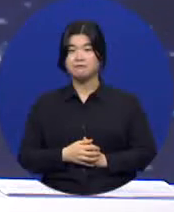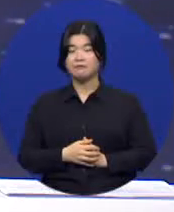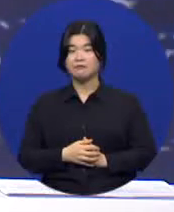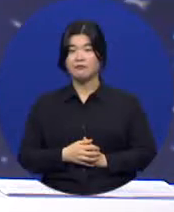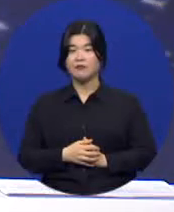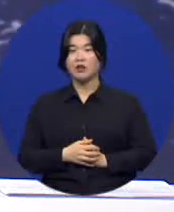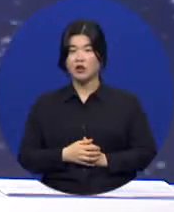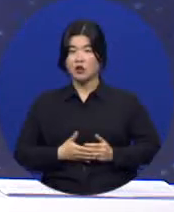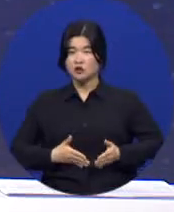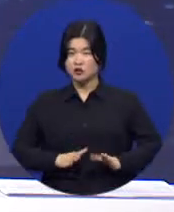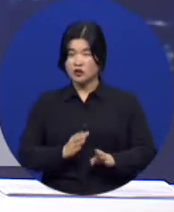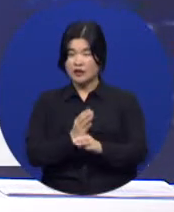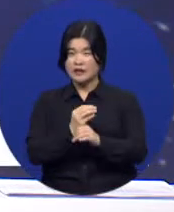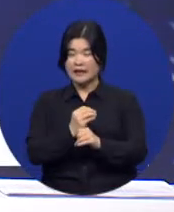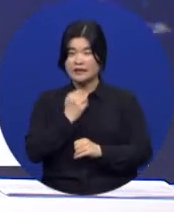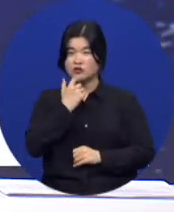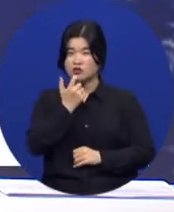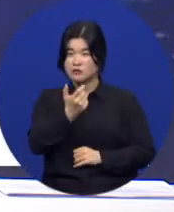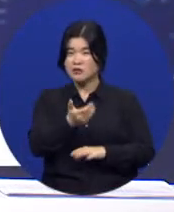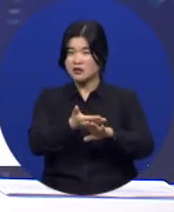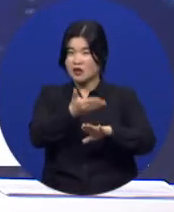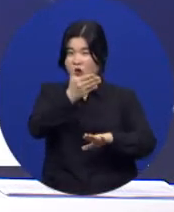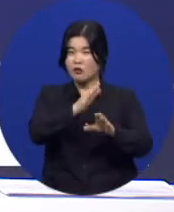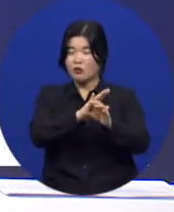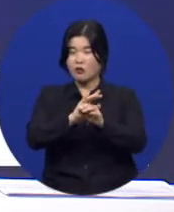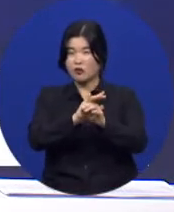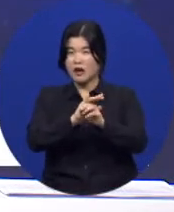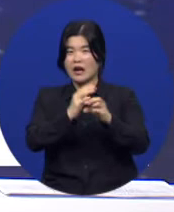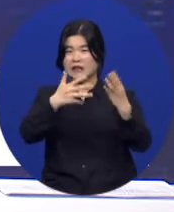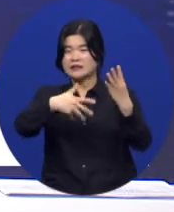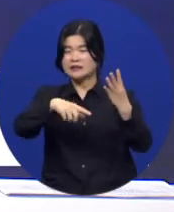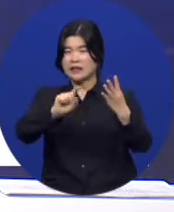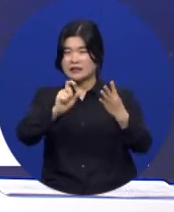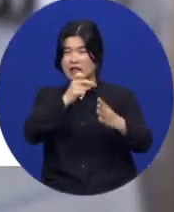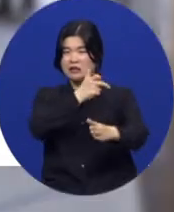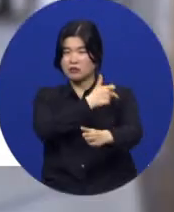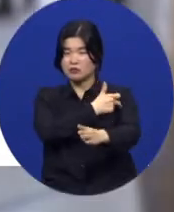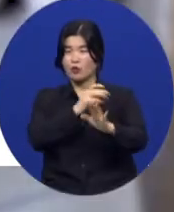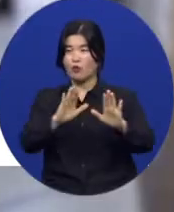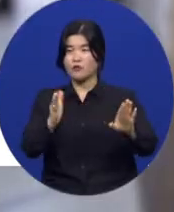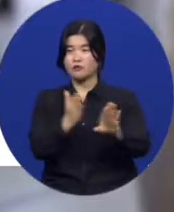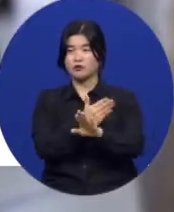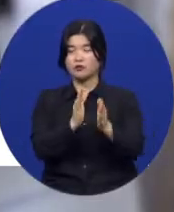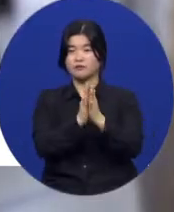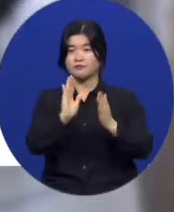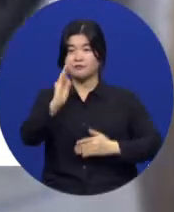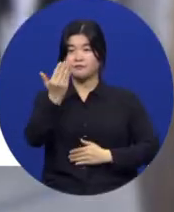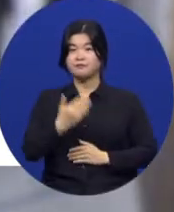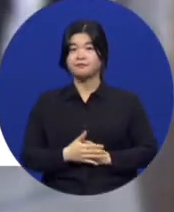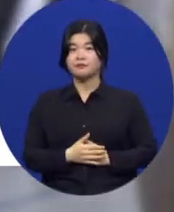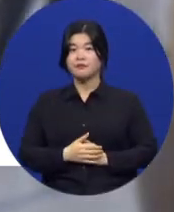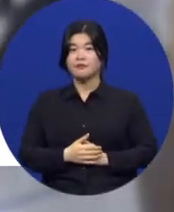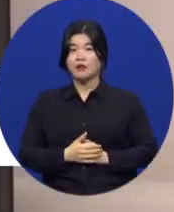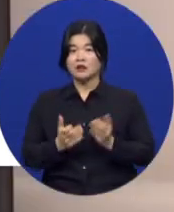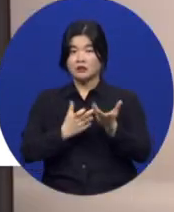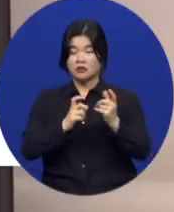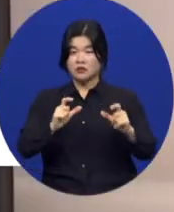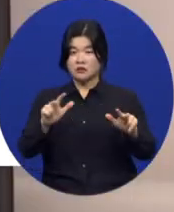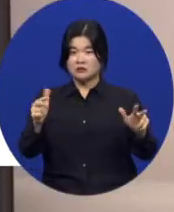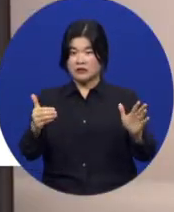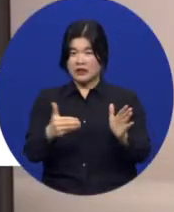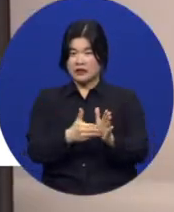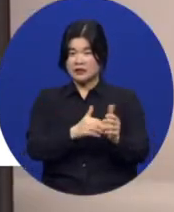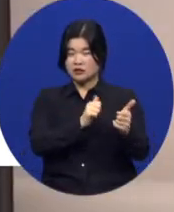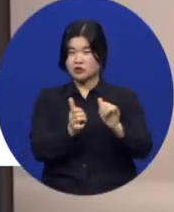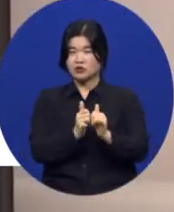출생 연도 기준 60세 이상을 대상으로 한 크로나 7 백신 4차 접종 2 오늘부터 시작되었습니다 제주도는 지금까지도